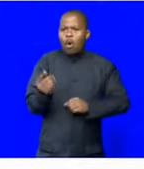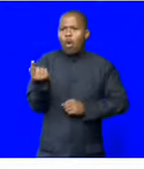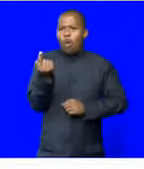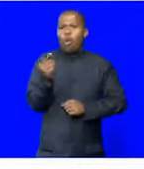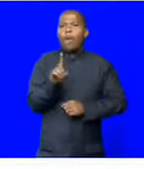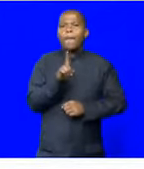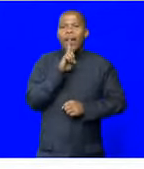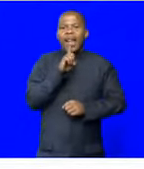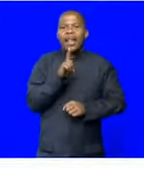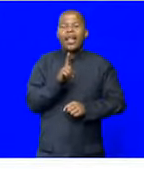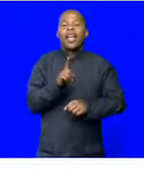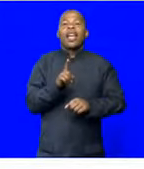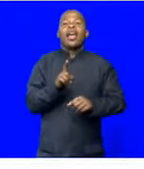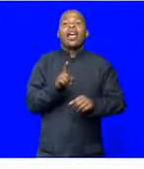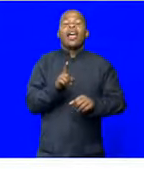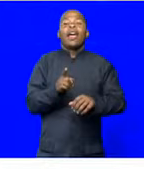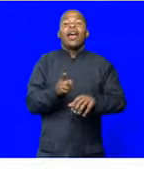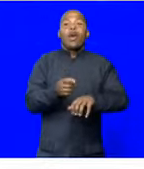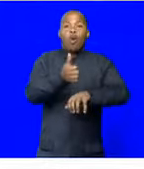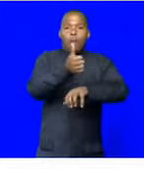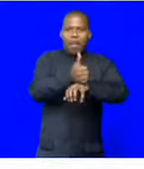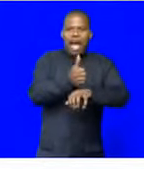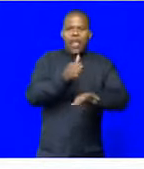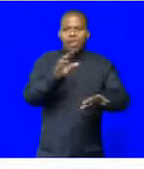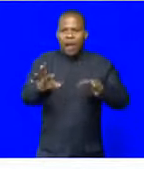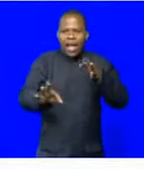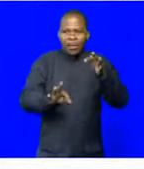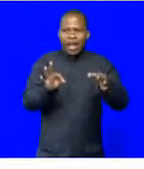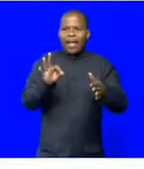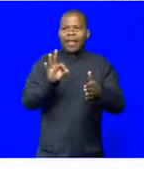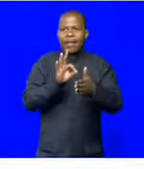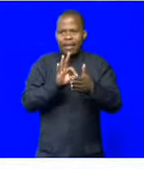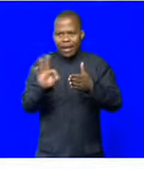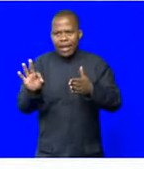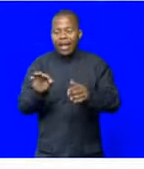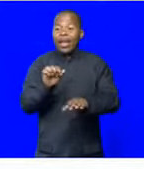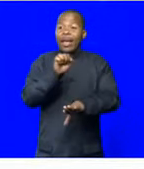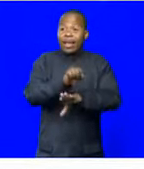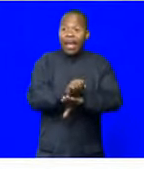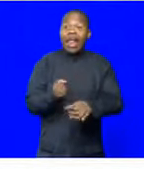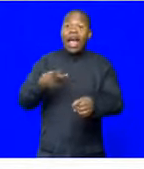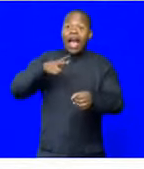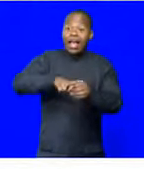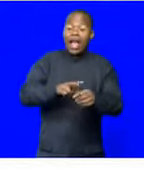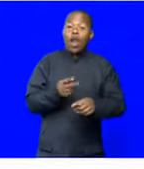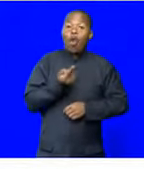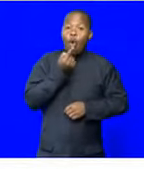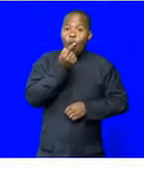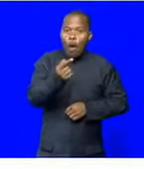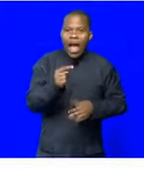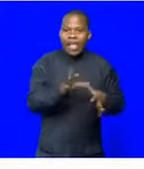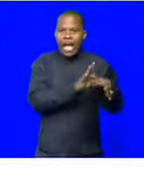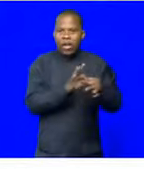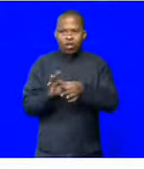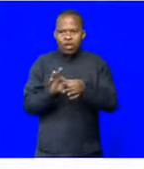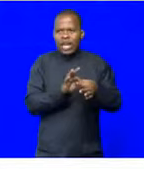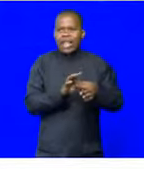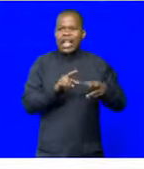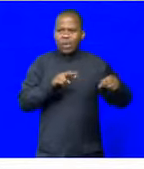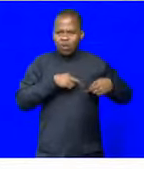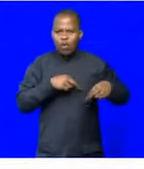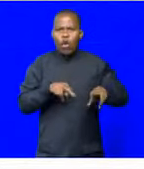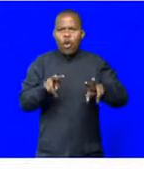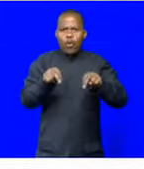ke kuyiphendvula yena sihlalo Ace Siboza Johannes Ace Siboza washo ukuthi inhlangano le nelungelo lekufaka ema teams